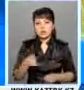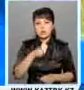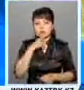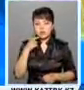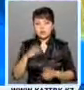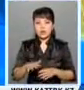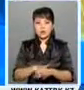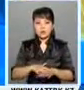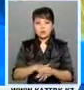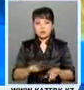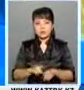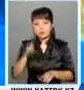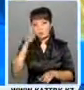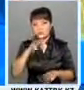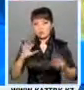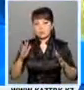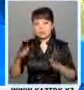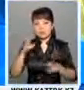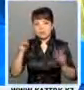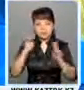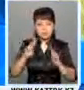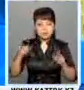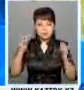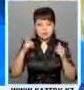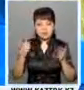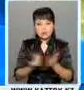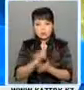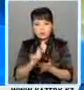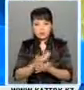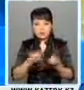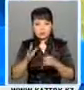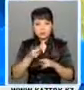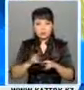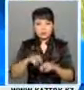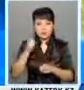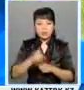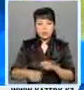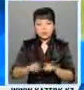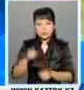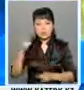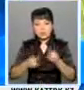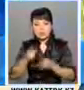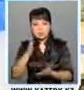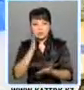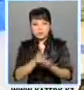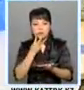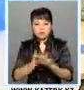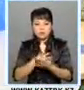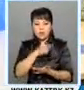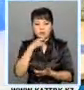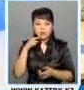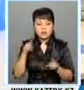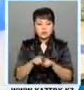халқы Қазақстан жерінде болып жатқан оқиғалардан бейхабар. Сондықтан одақтас мемлекеттерге ортақ телеарна қажет. Бұл туралы Мәскеуде Ресей